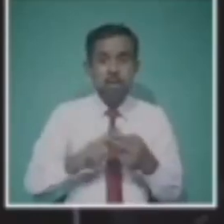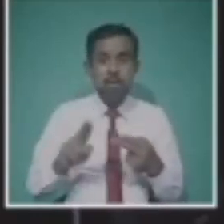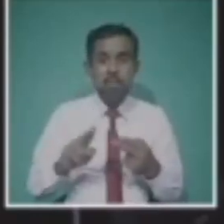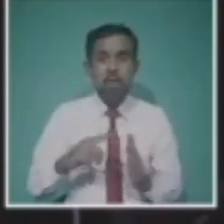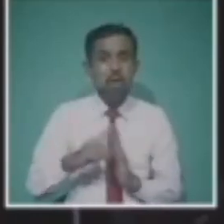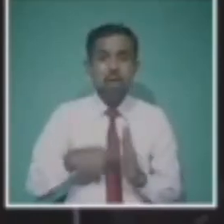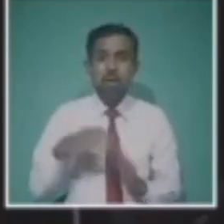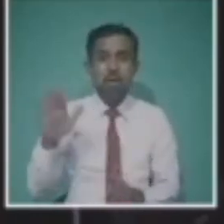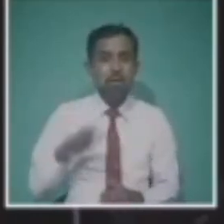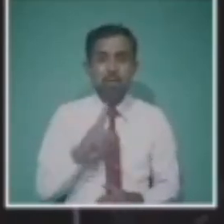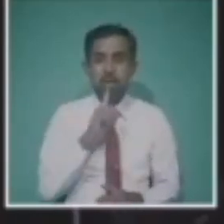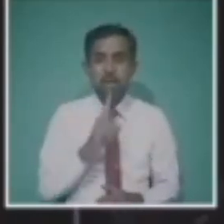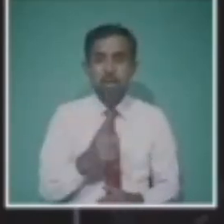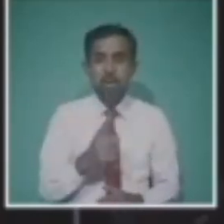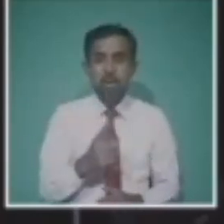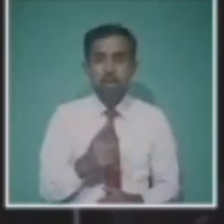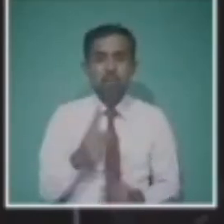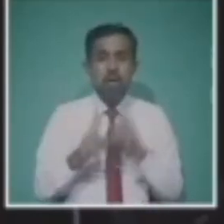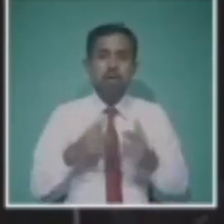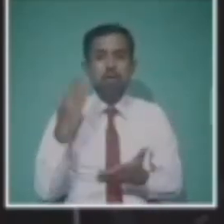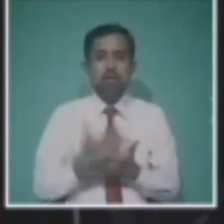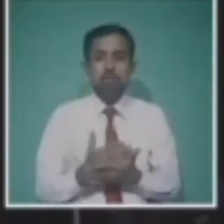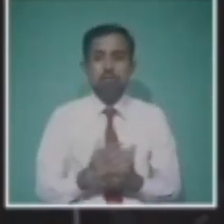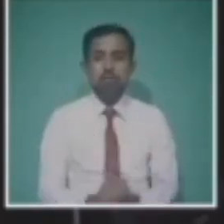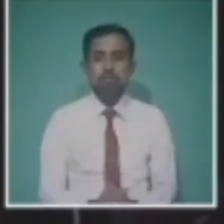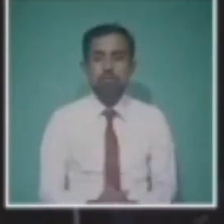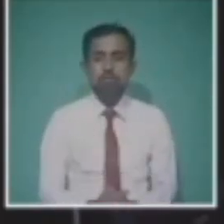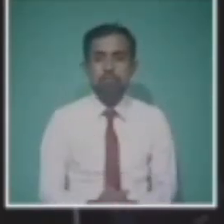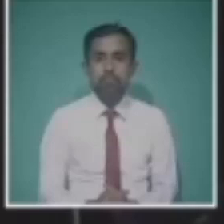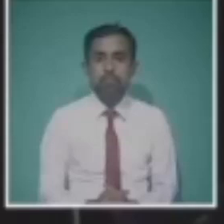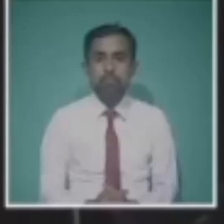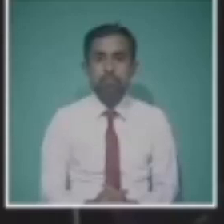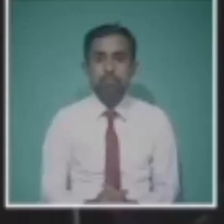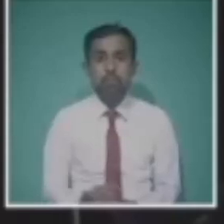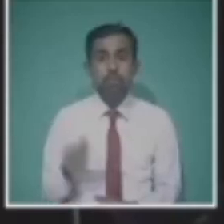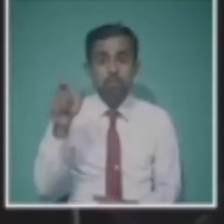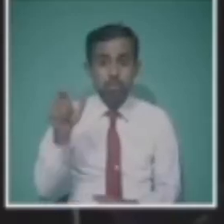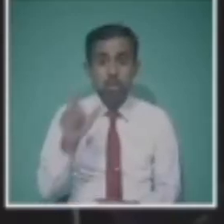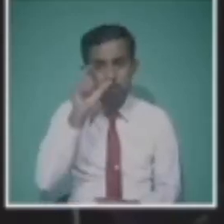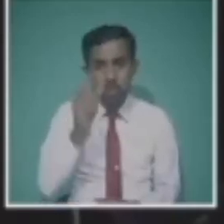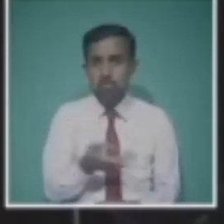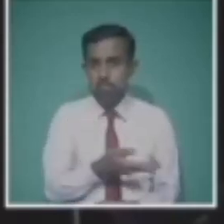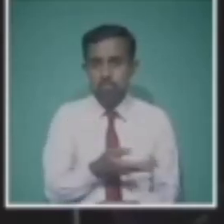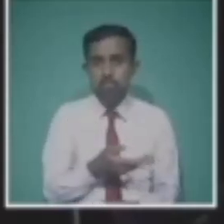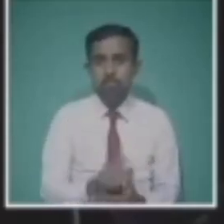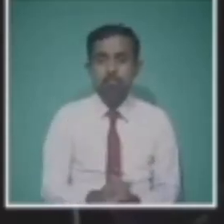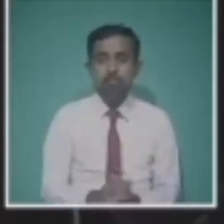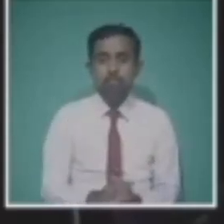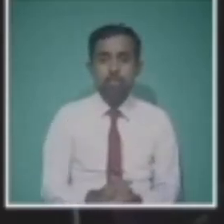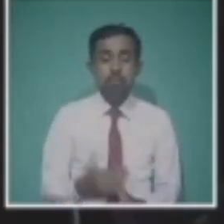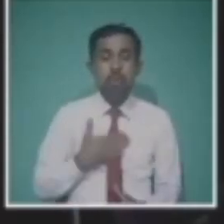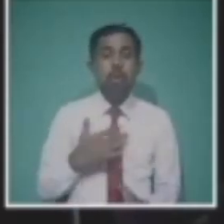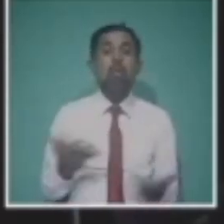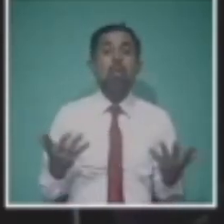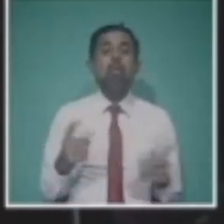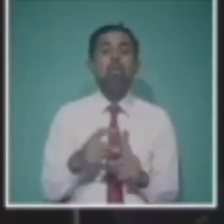ලංකාවට ඇවිල්ලායි කියලා. හොඳයි, මම කතාව ඉවර කරනවා. හෙන්ටා එතුමා බලන්න ඕන මේක. එතුමා මගේ අහුව කෝ